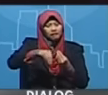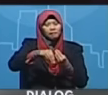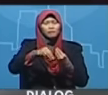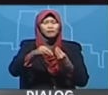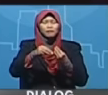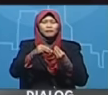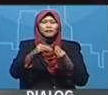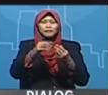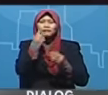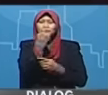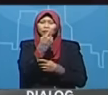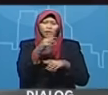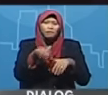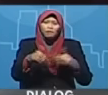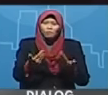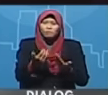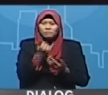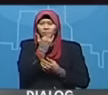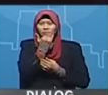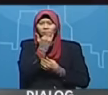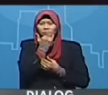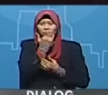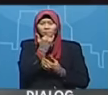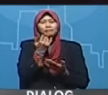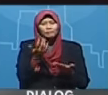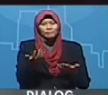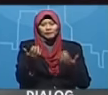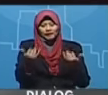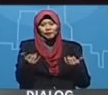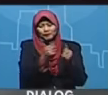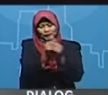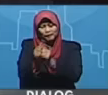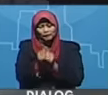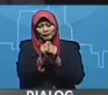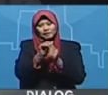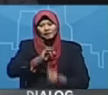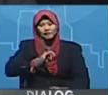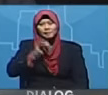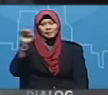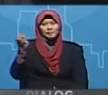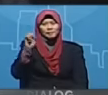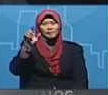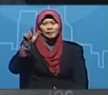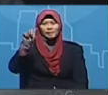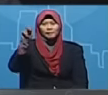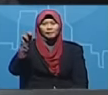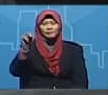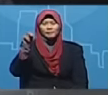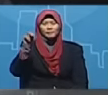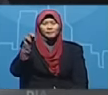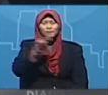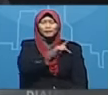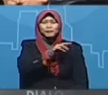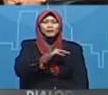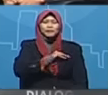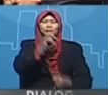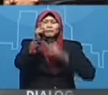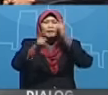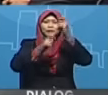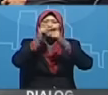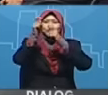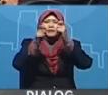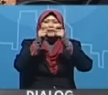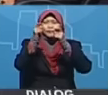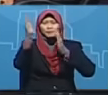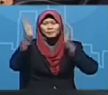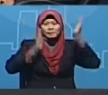di mana silapnya. Jadi bersama saya pada malam ini Encik Alan Abdul Rahim, Setiausaha Bahagian Pelesenan Pelancongan, Kementerian Pelancongan dan Kebudayaan Malaysia. Jadi, terima kasih